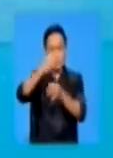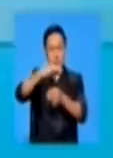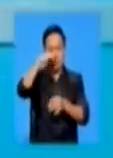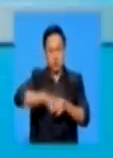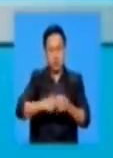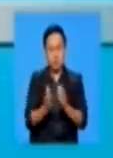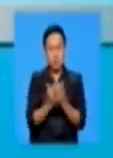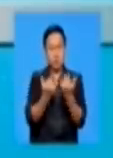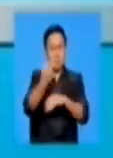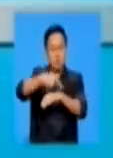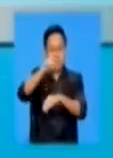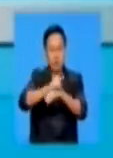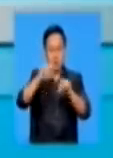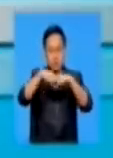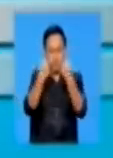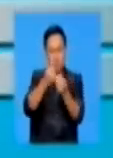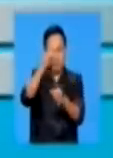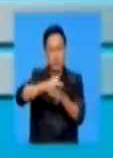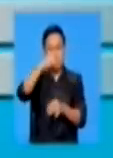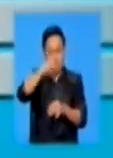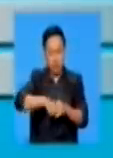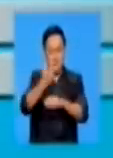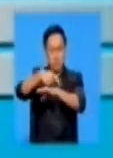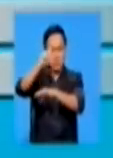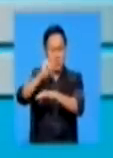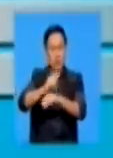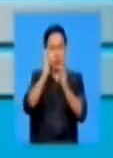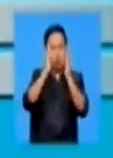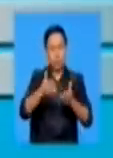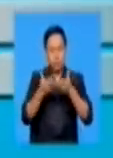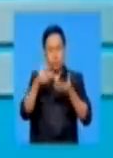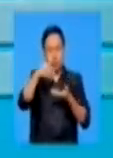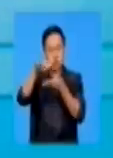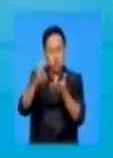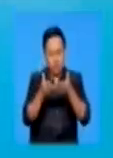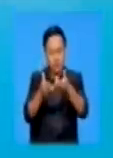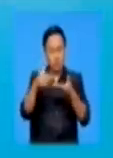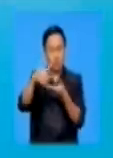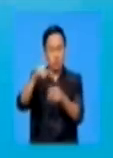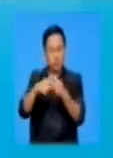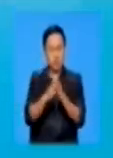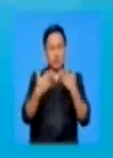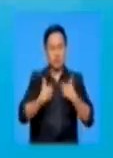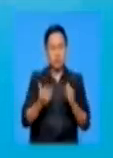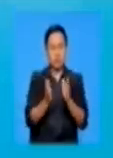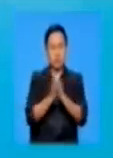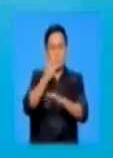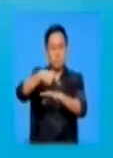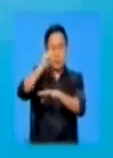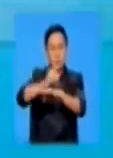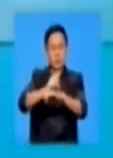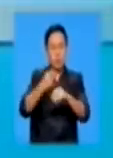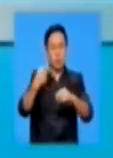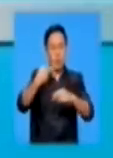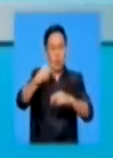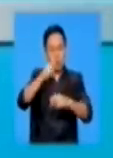ยประธานสมาคมธนาคารไทยประธานสภาผู้ส่งสินค้าทางเรือแห่งประเทศไทยประธานสภาหอการค้าแห่งประเทศไทย